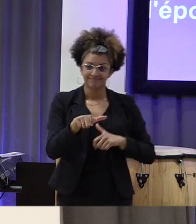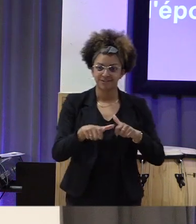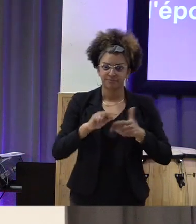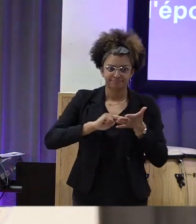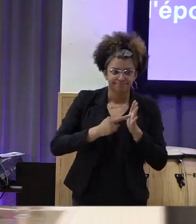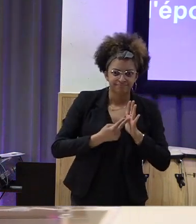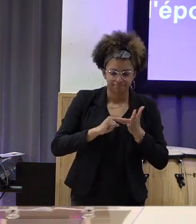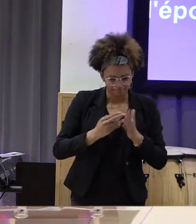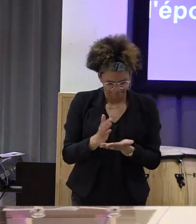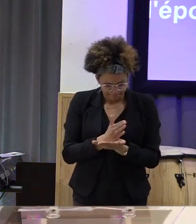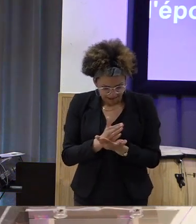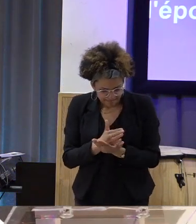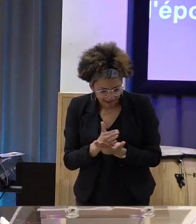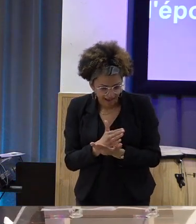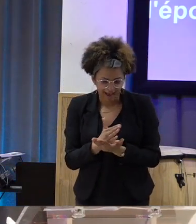ils ont préparé